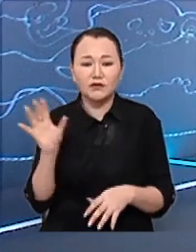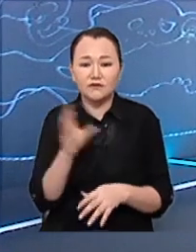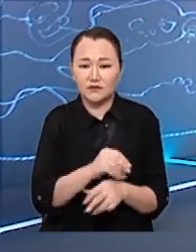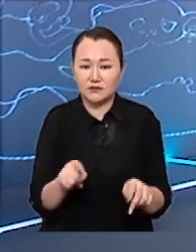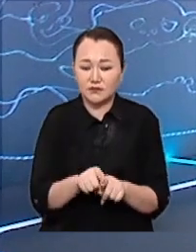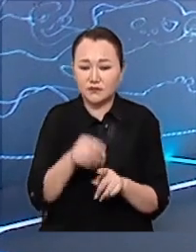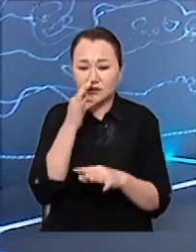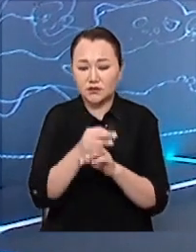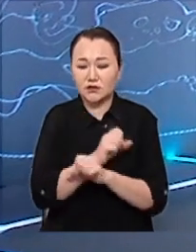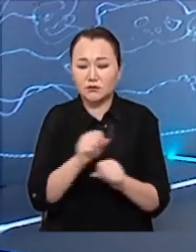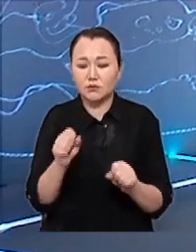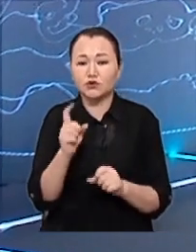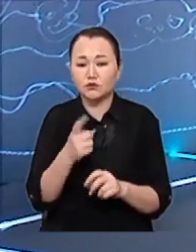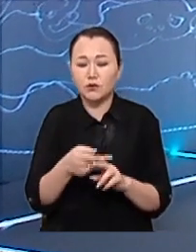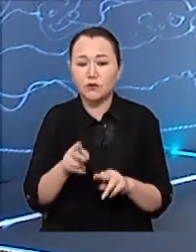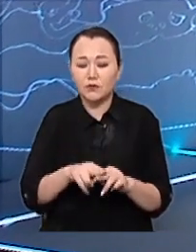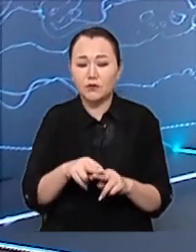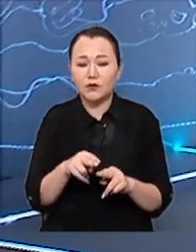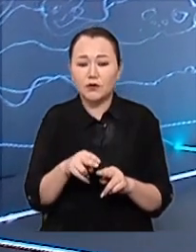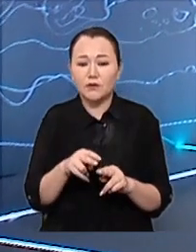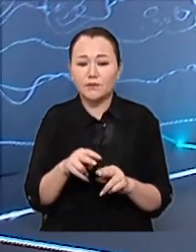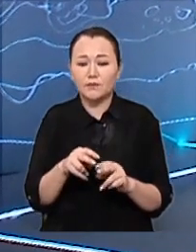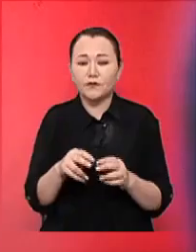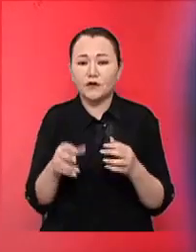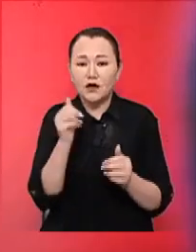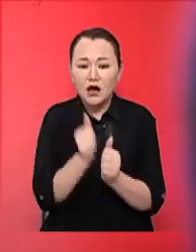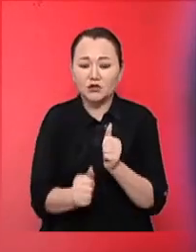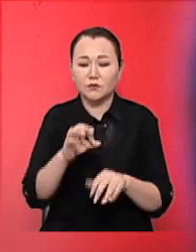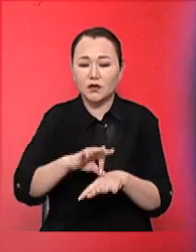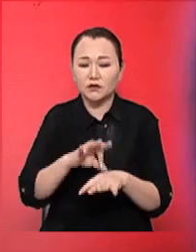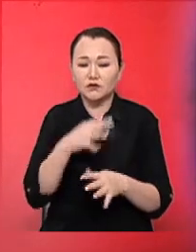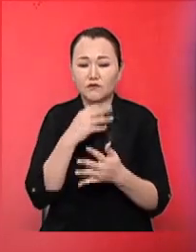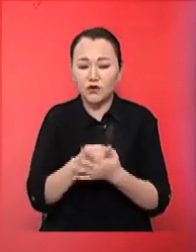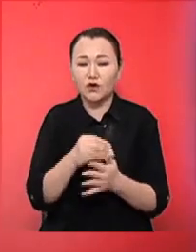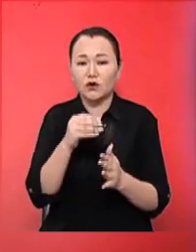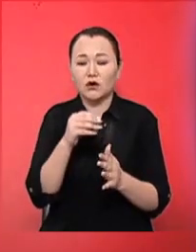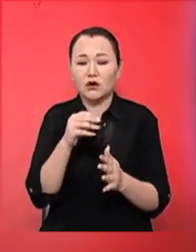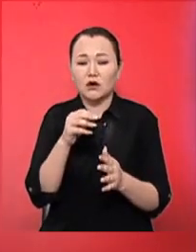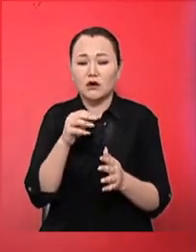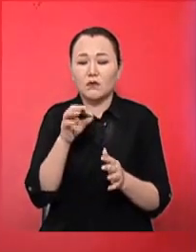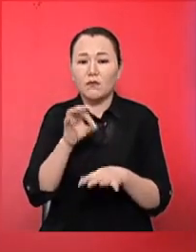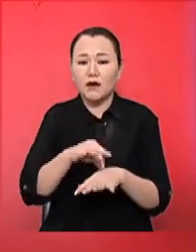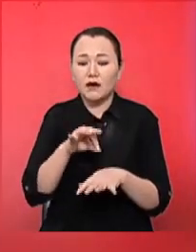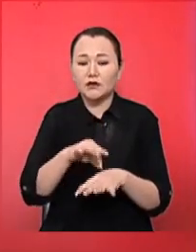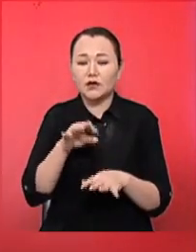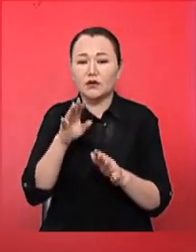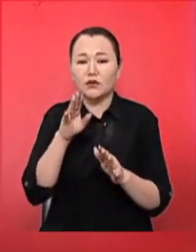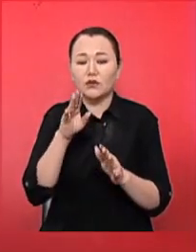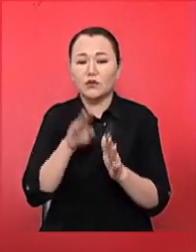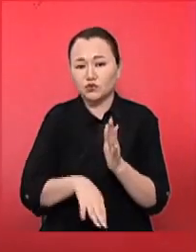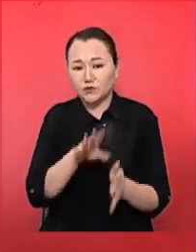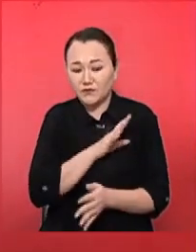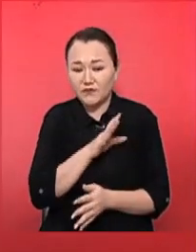болады деп айтуға болмайды. Неге? Өйткені мынау әрбір аурудың өзінің өршуі кезеңі болады. Сосын өршуі кезеңі болатын болса, ол